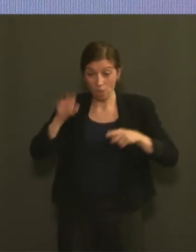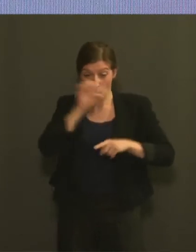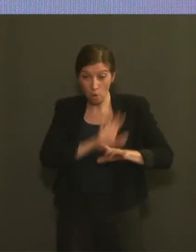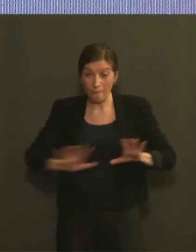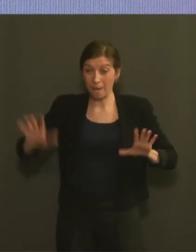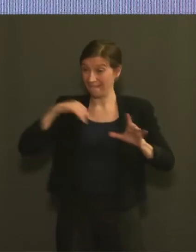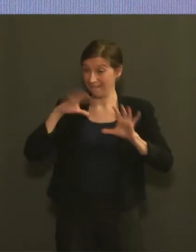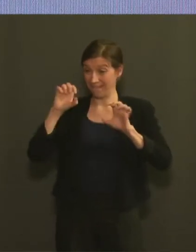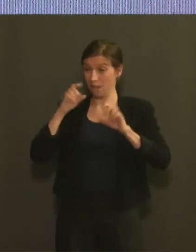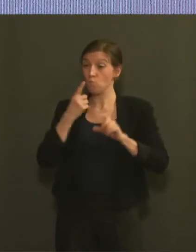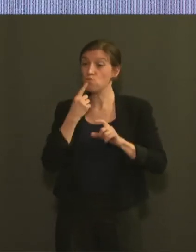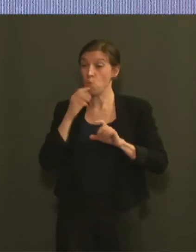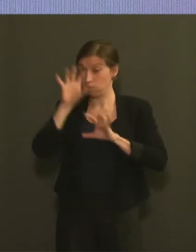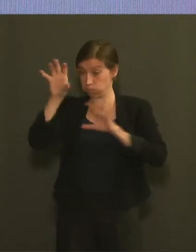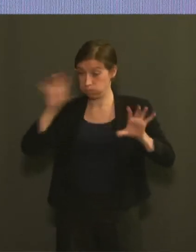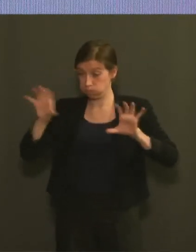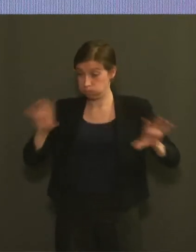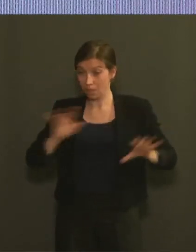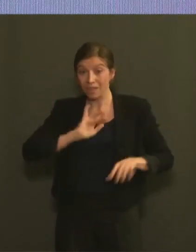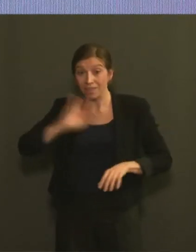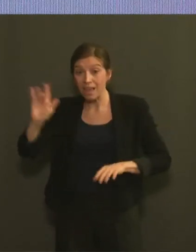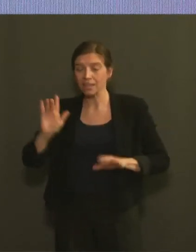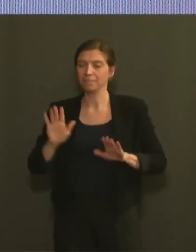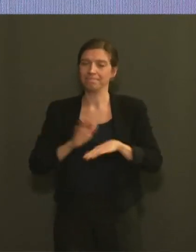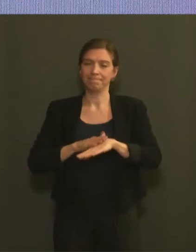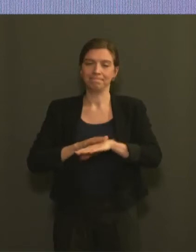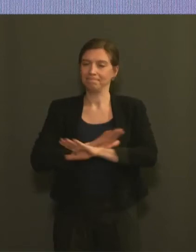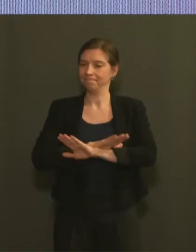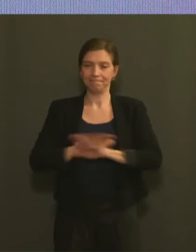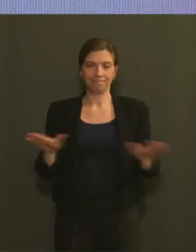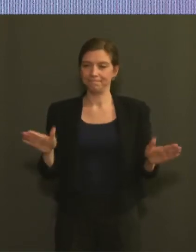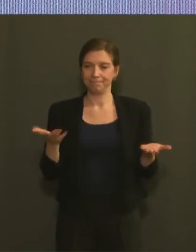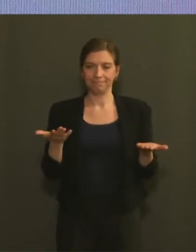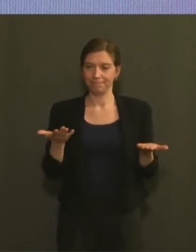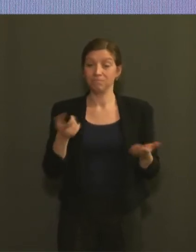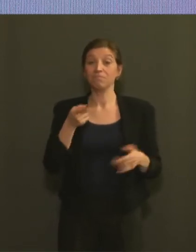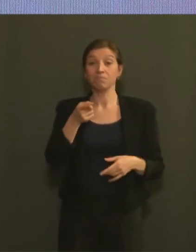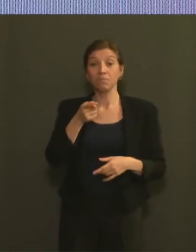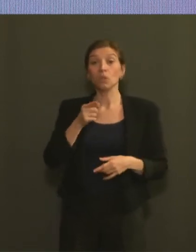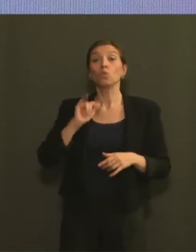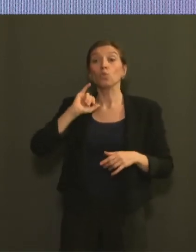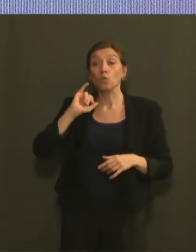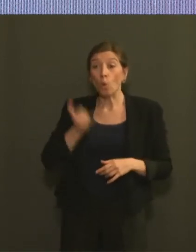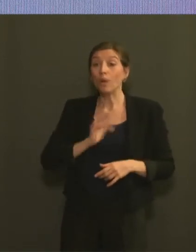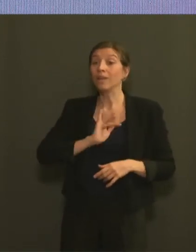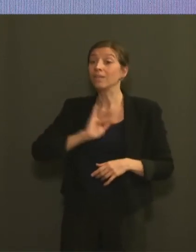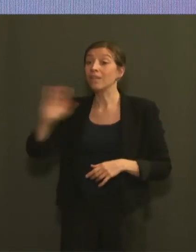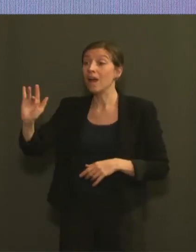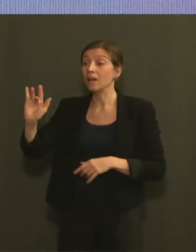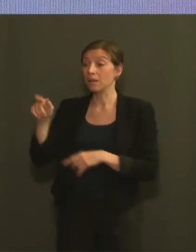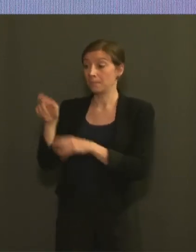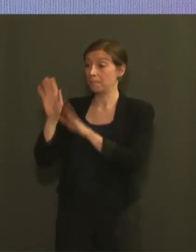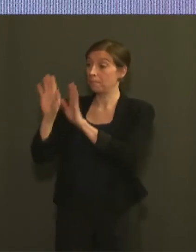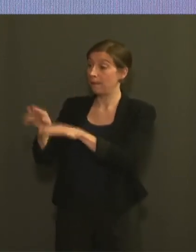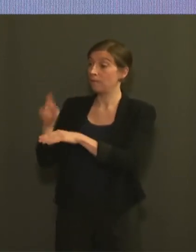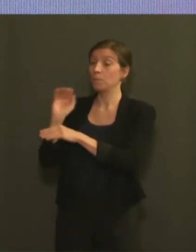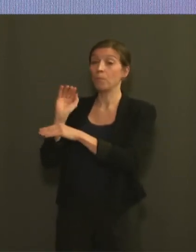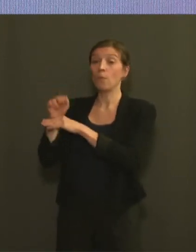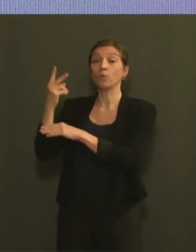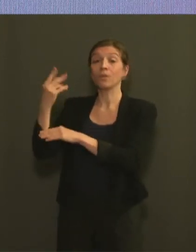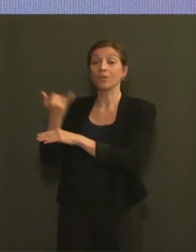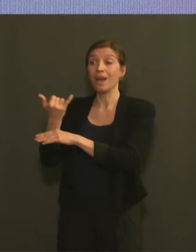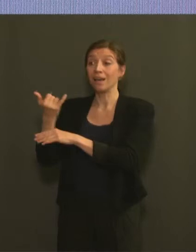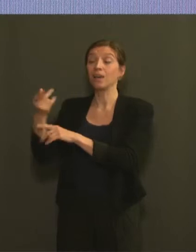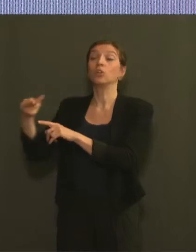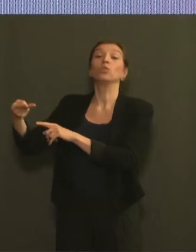vraiment verbe l'efs vomir d'entraidé numéro deux zones il se donnerait comme une quarantaine à g n un test